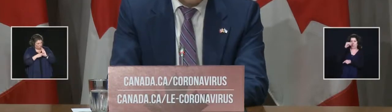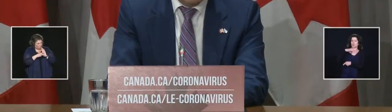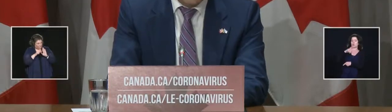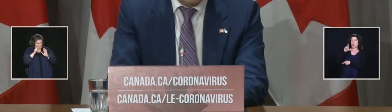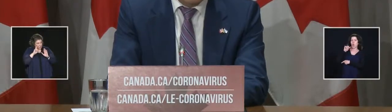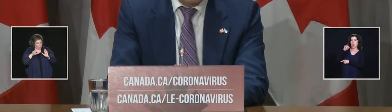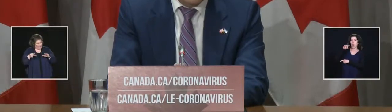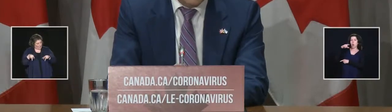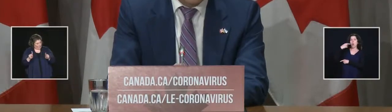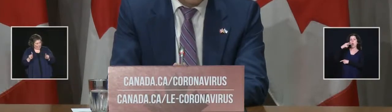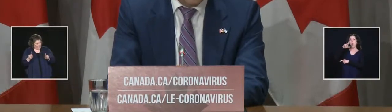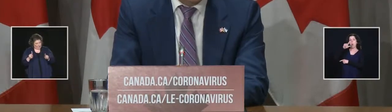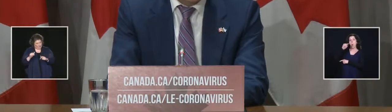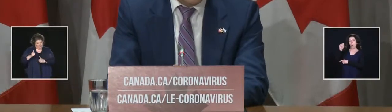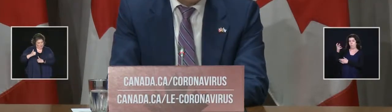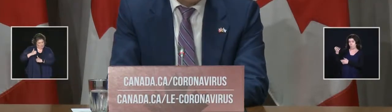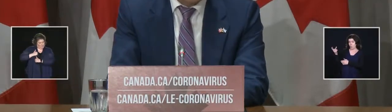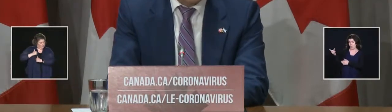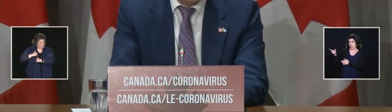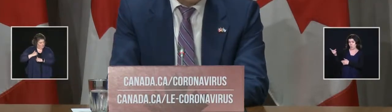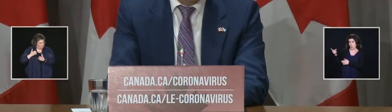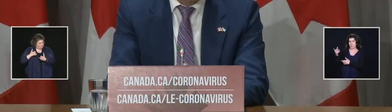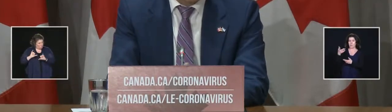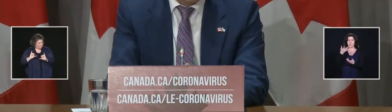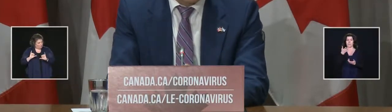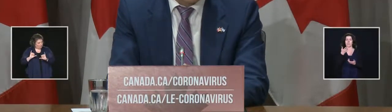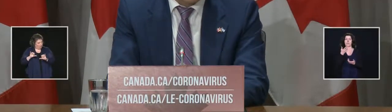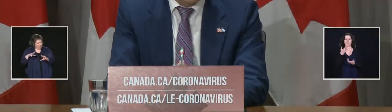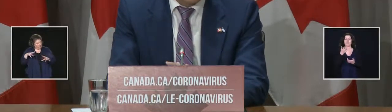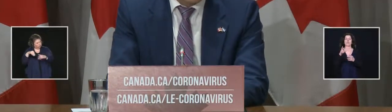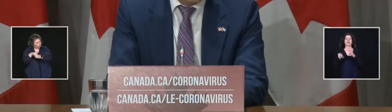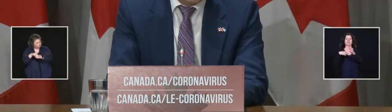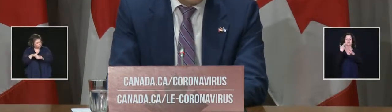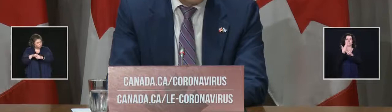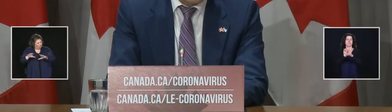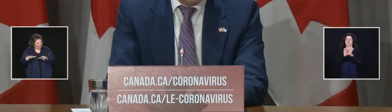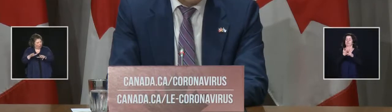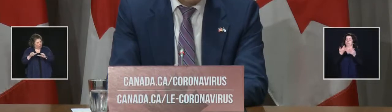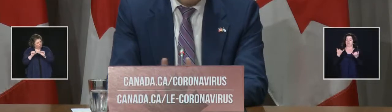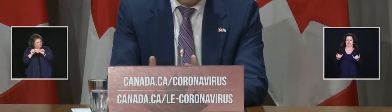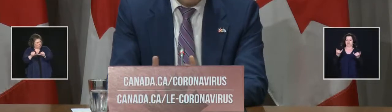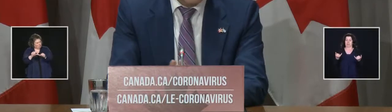message principal, c'est de corriger la confusion qui semble avoir été